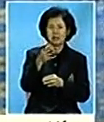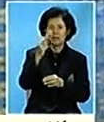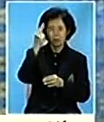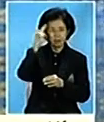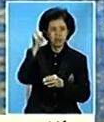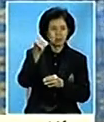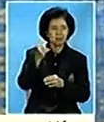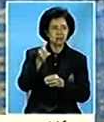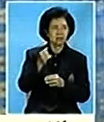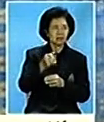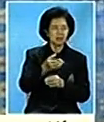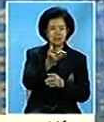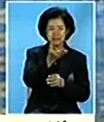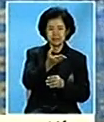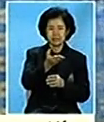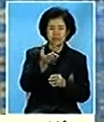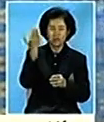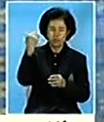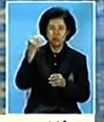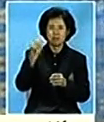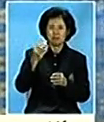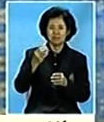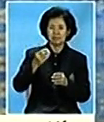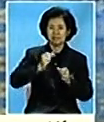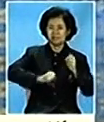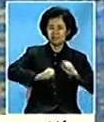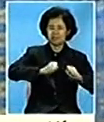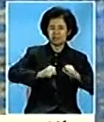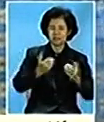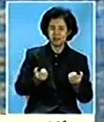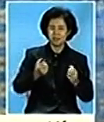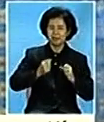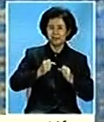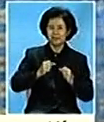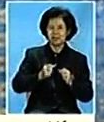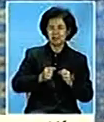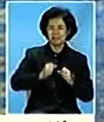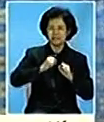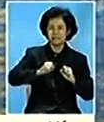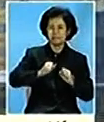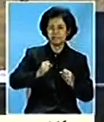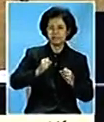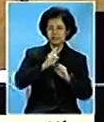งแต่ยังเป็นวัยรุ่นตอนนี้เป็นหนุ่มนะครับก็ยังสดชื่นแจ่มใสครับขอบคุณมากครับ